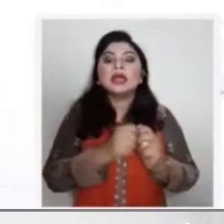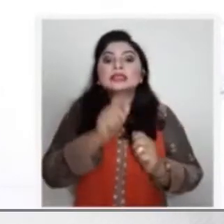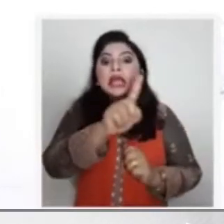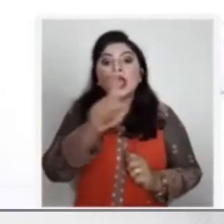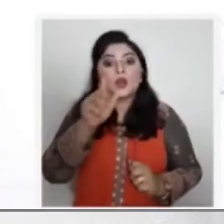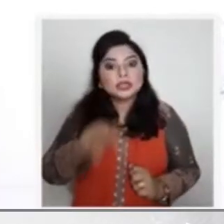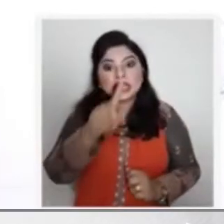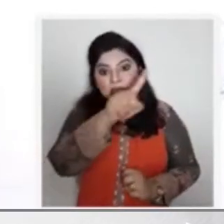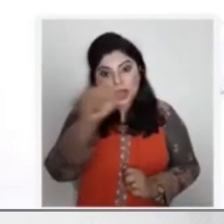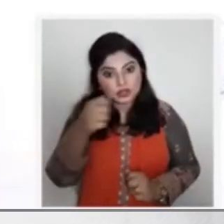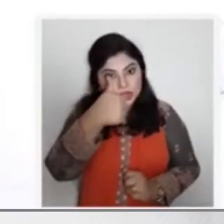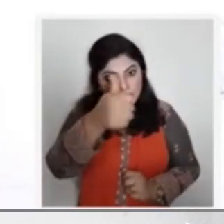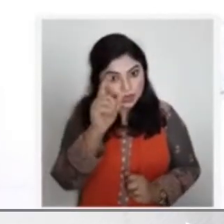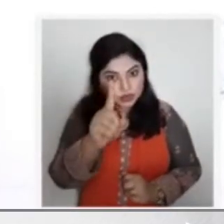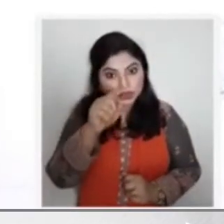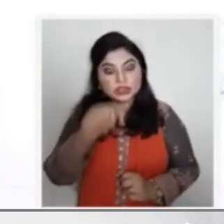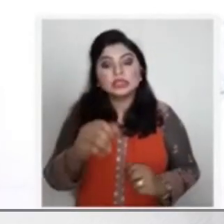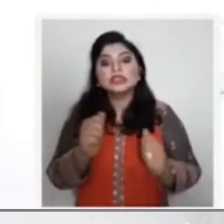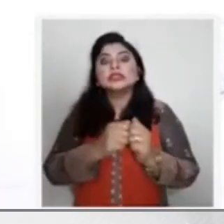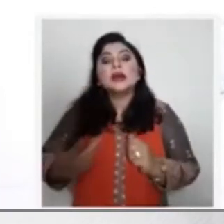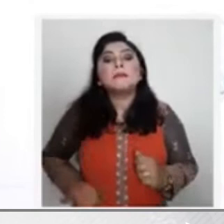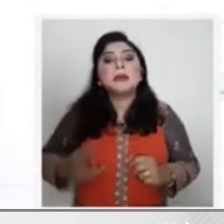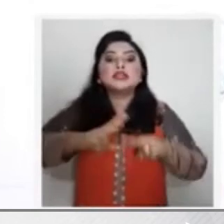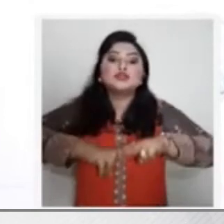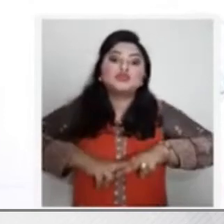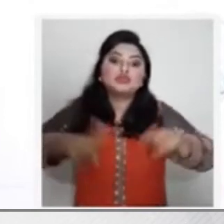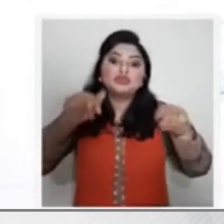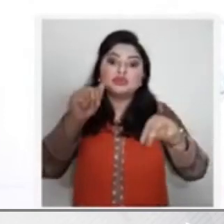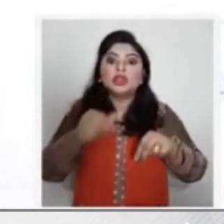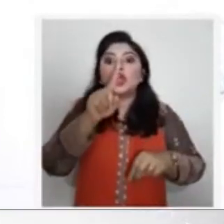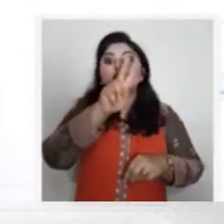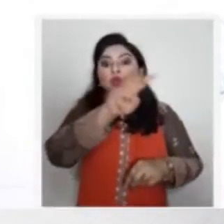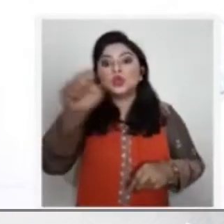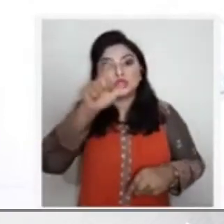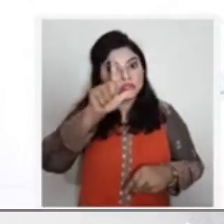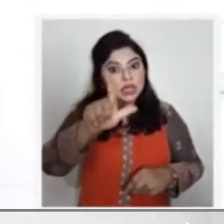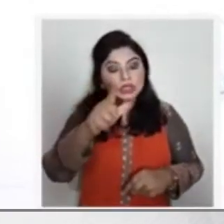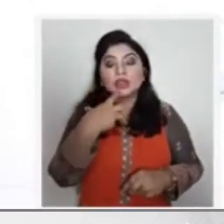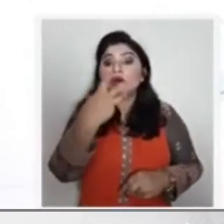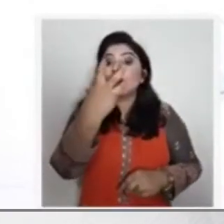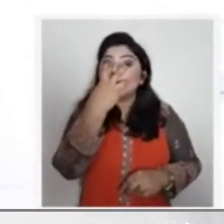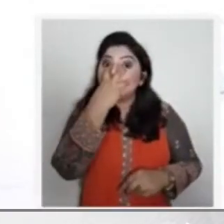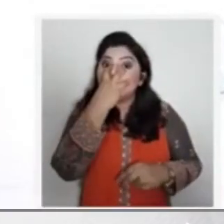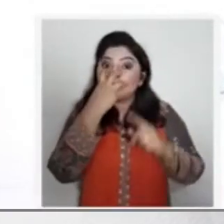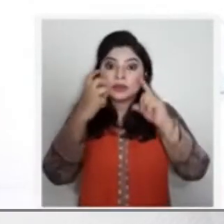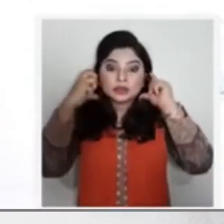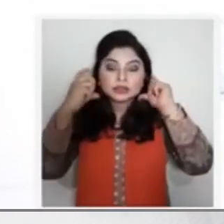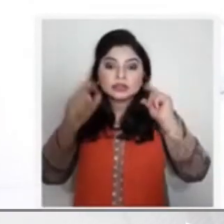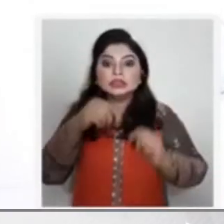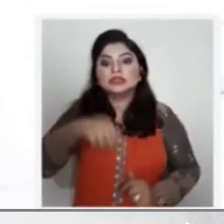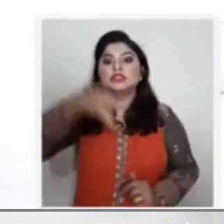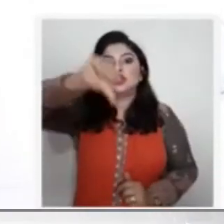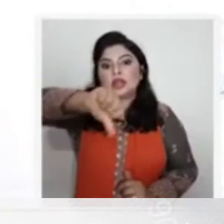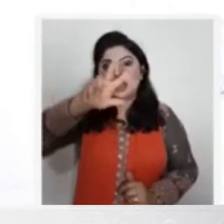ক্ষেত্রে উপকৃত হবেন। সারা দেশে অক্সিজেন সিলিন্ডারের সংখ্যা ১১১৪১টি, সারা দেশে হাইফ্লো নেজাল ক্যানুলার